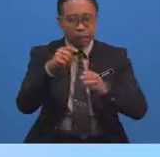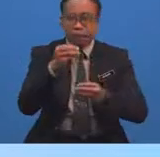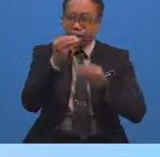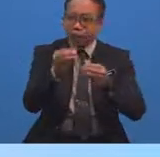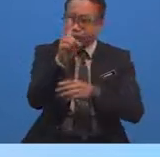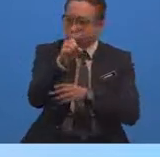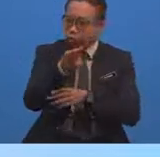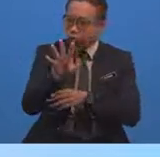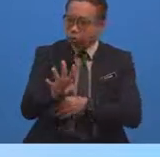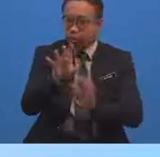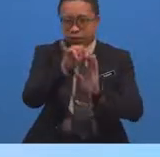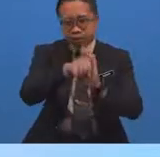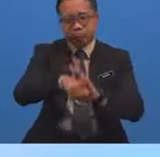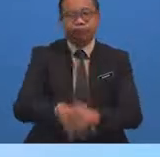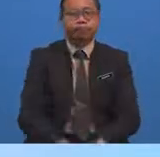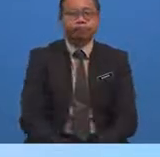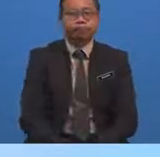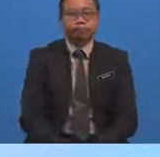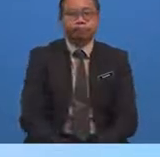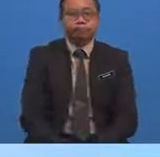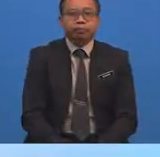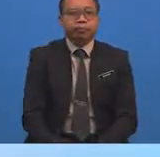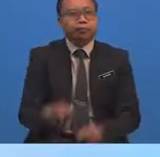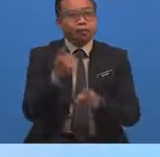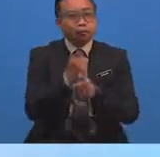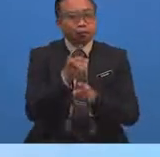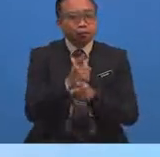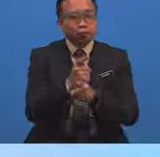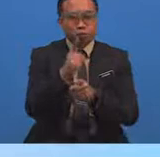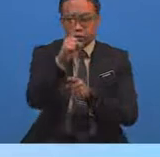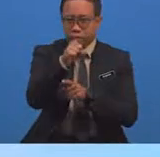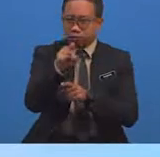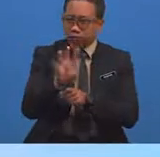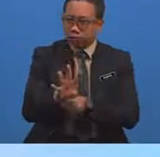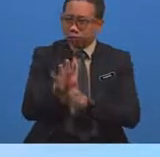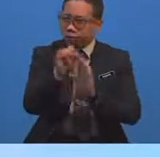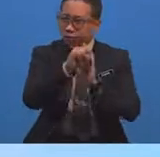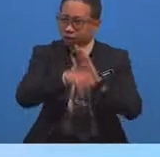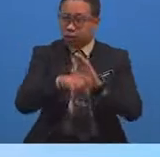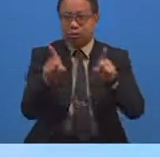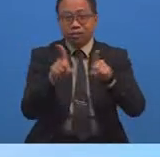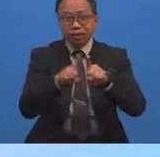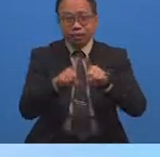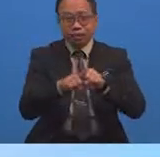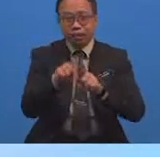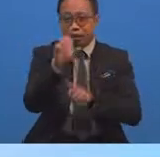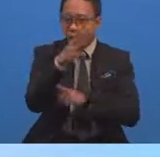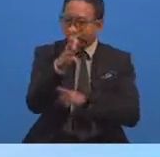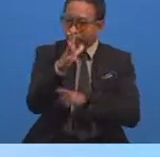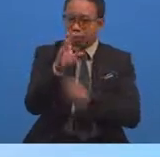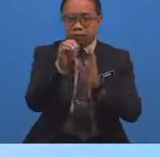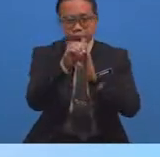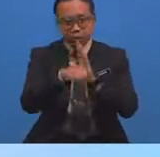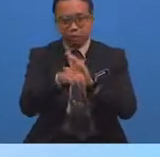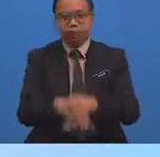suku jam betul suku jam bersamaan 15